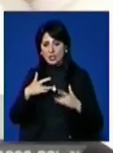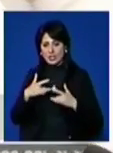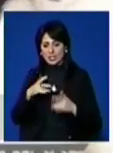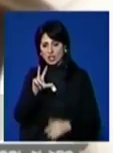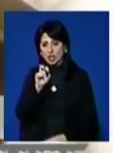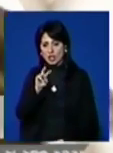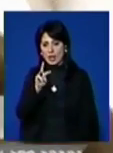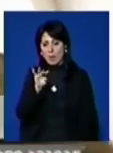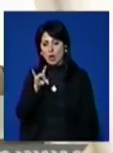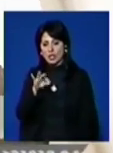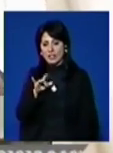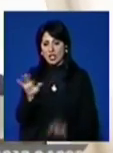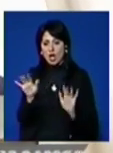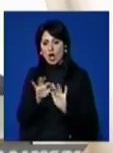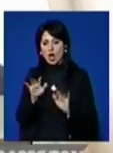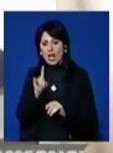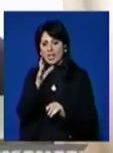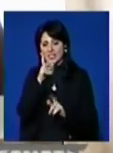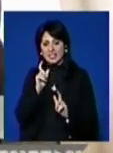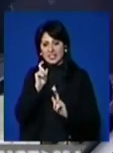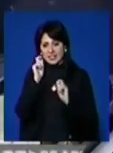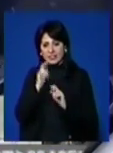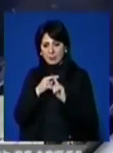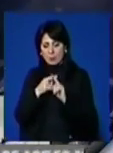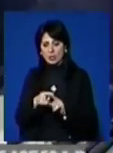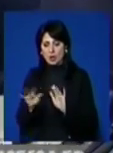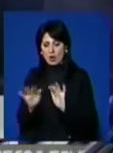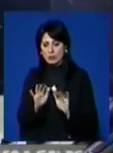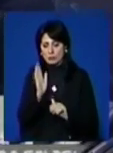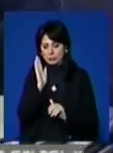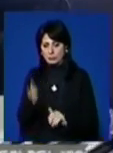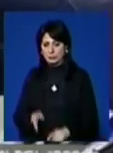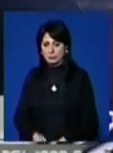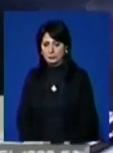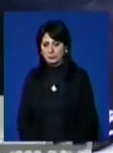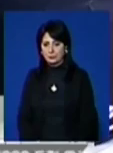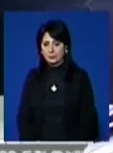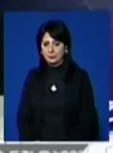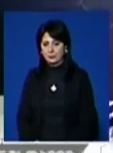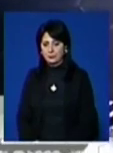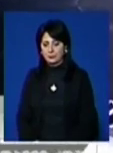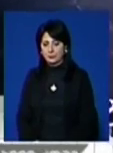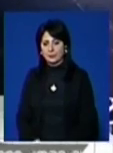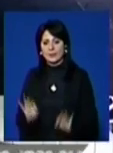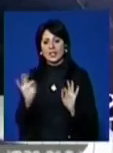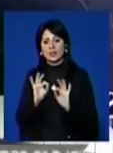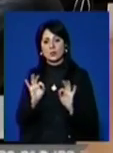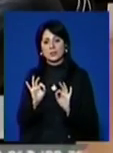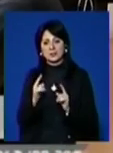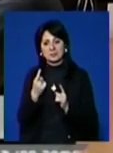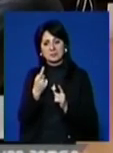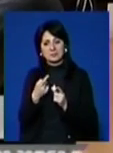ანსამბლი ჯორჯიან მოდერნი კონსერვატორიის 100 წლისთავისადმი მიძღვნილ ღონისძიებებს უერთდება. ეს მუსიკა რაღაც